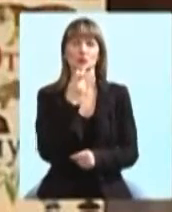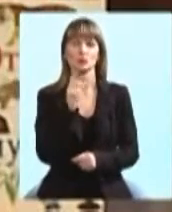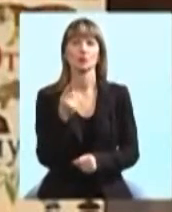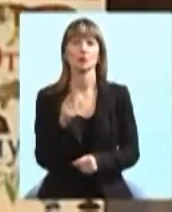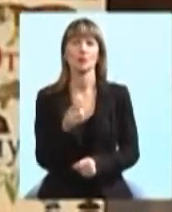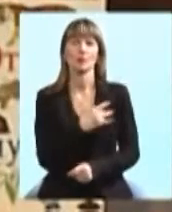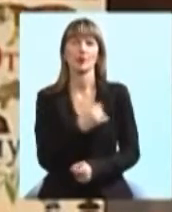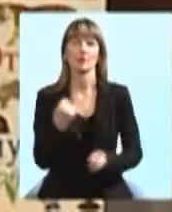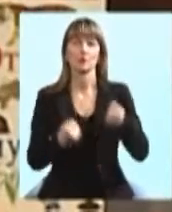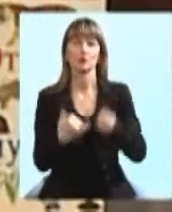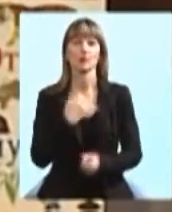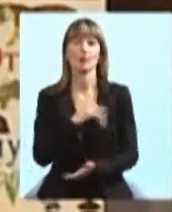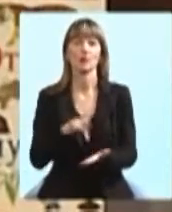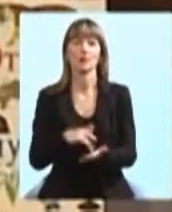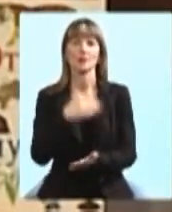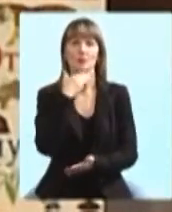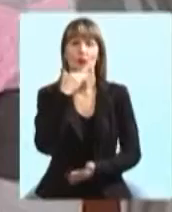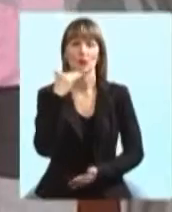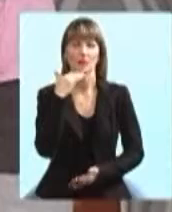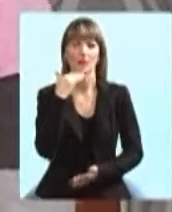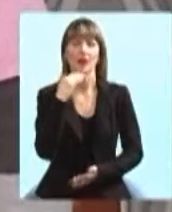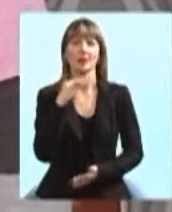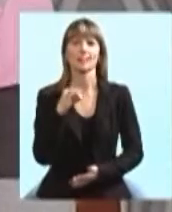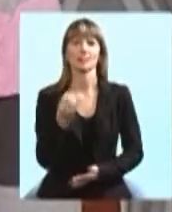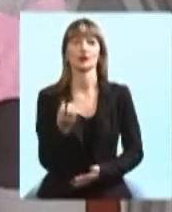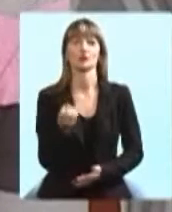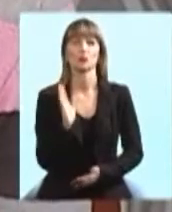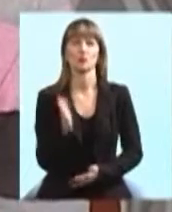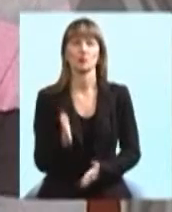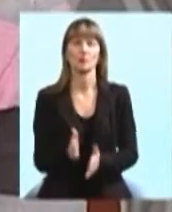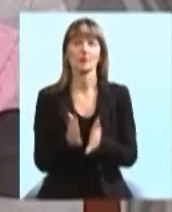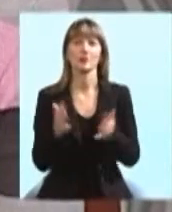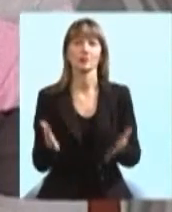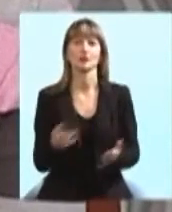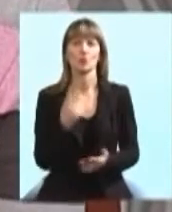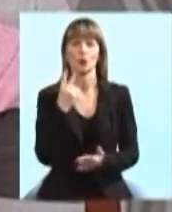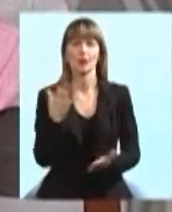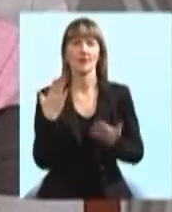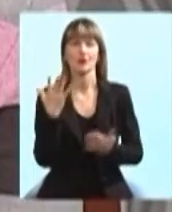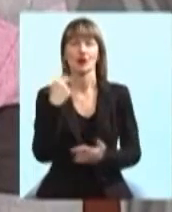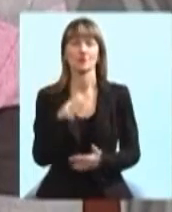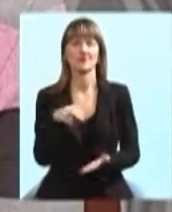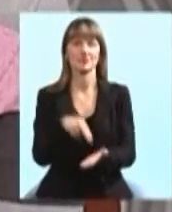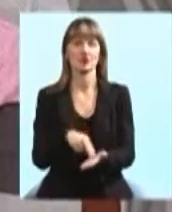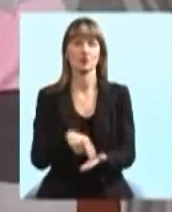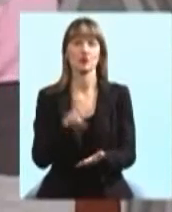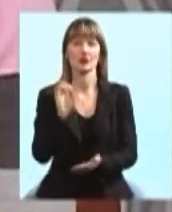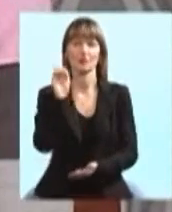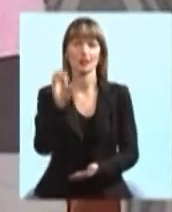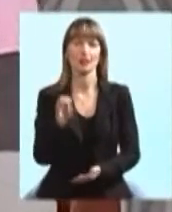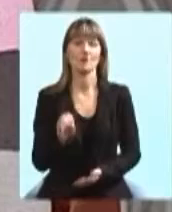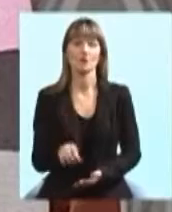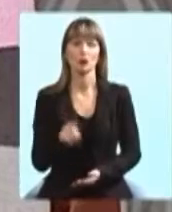как белых машин у нас в городе довольно много. Вот, и счастья будет больше. Уяви собі, коли ти стоїш на світлофорі, так, і у